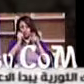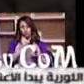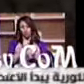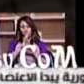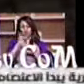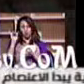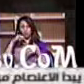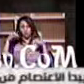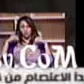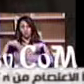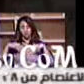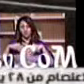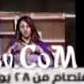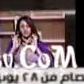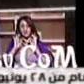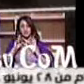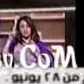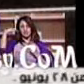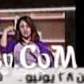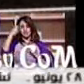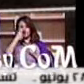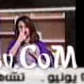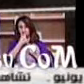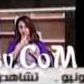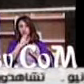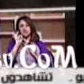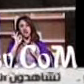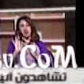المسلمين والرئيس محمد مرسي ان يستجيبوا